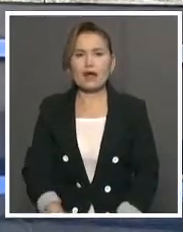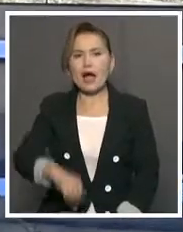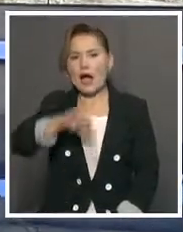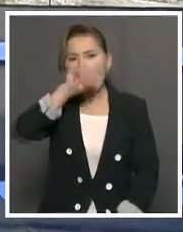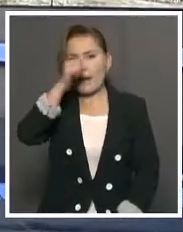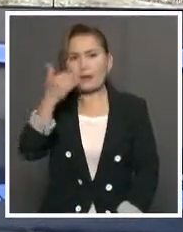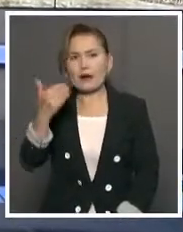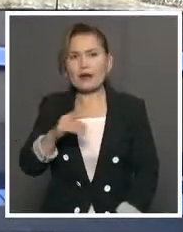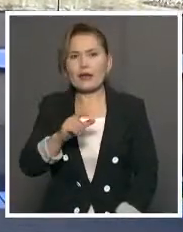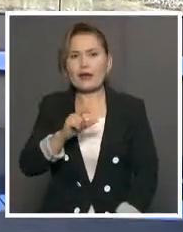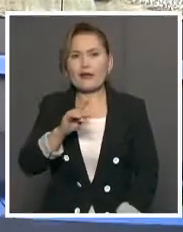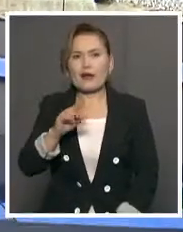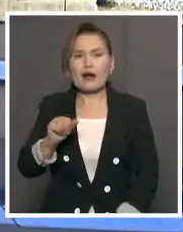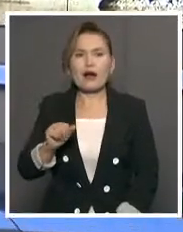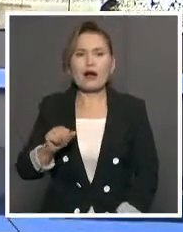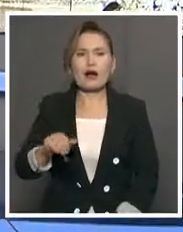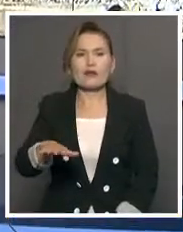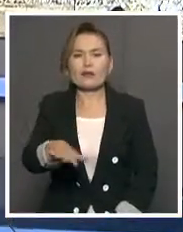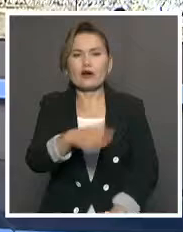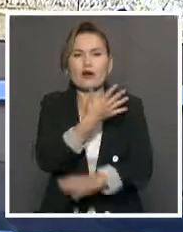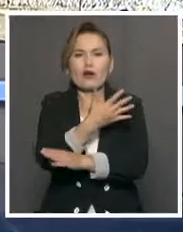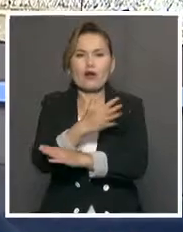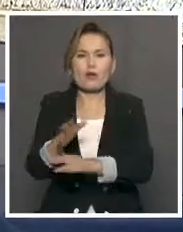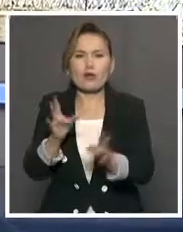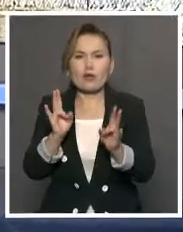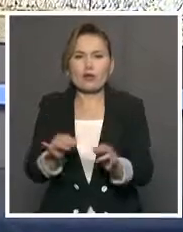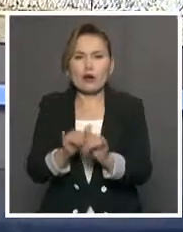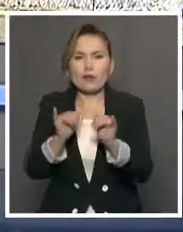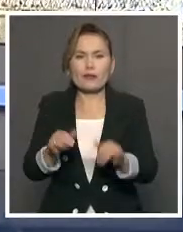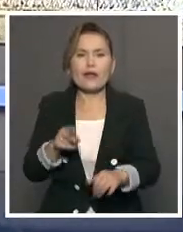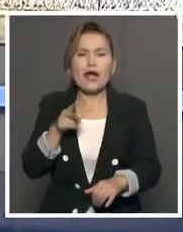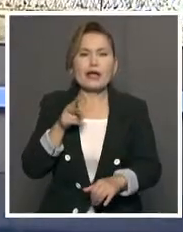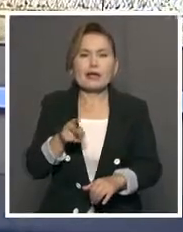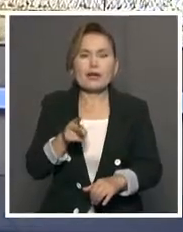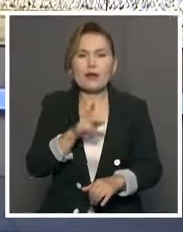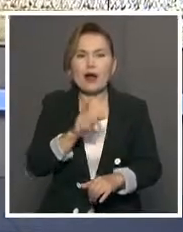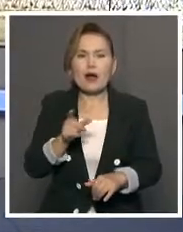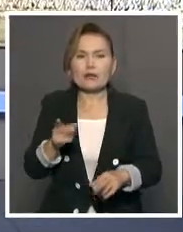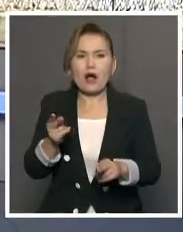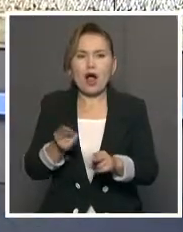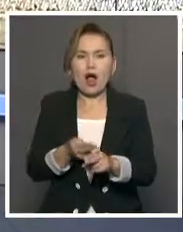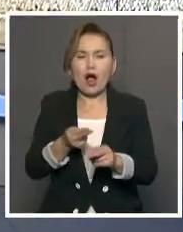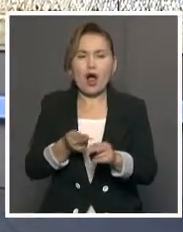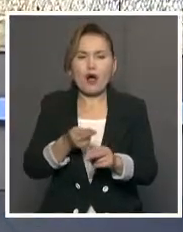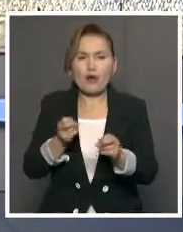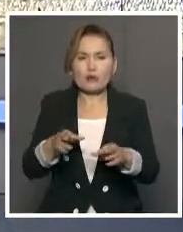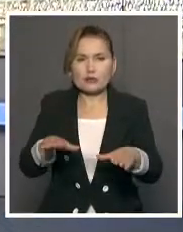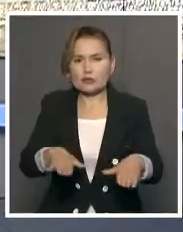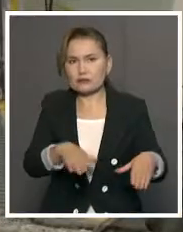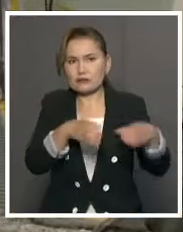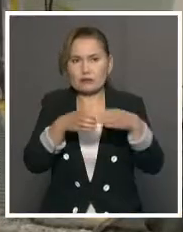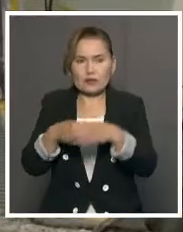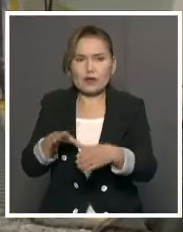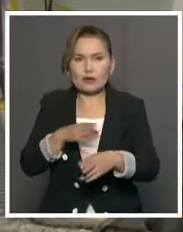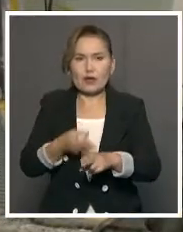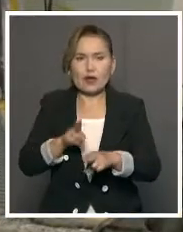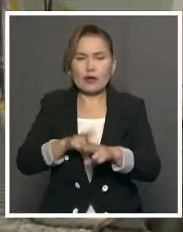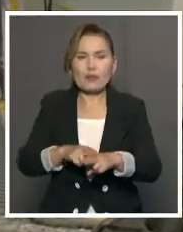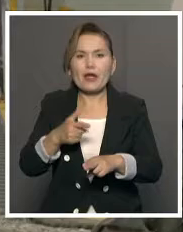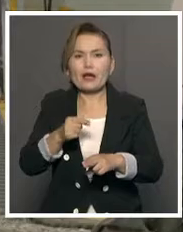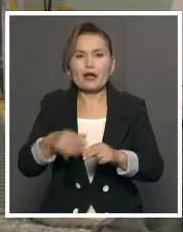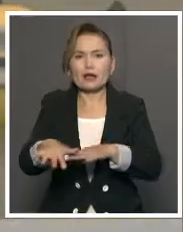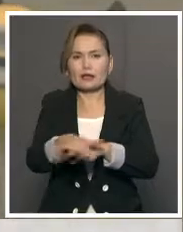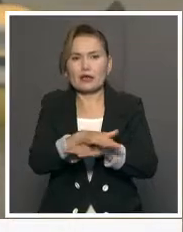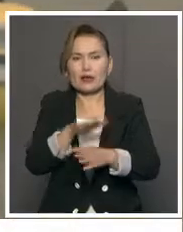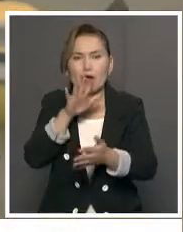Ал Грекияның Эви аралында орман өрті дес бермей тұр. 2000-дай тұрғын қауіпсіз жерге көшірілді. От мыңдаған гектар аумақты